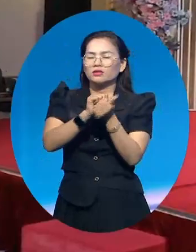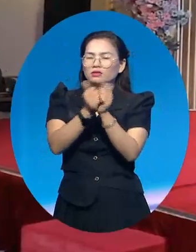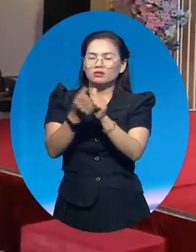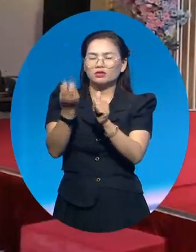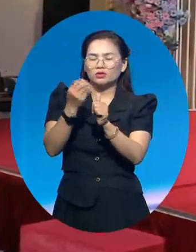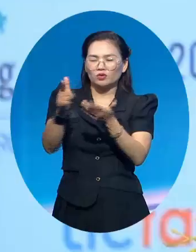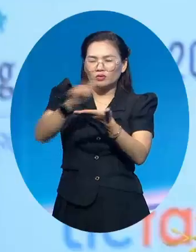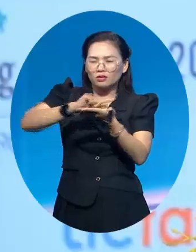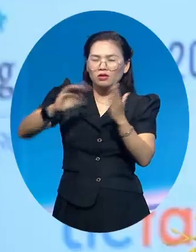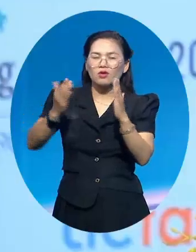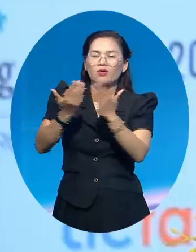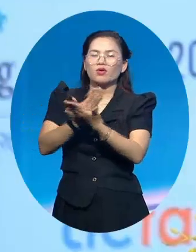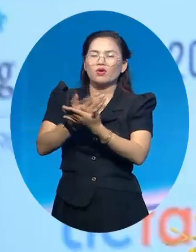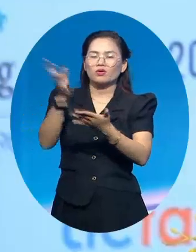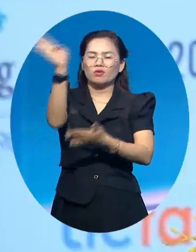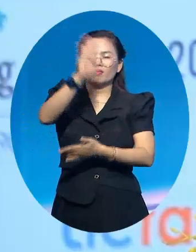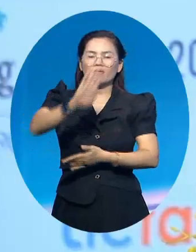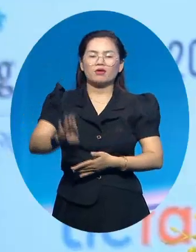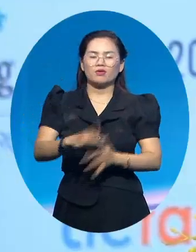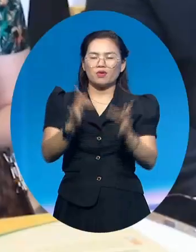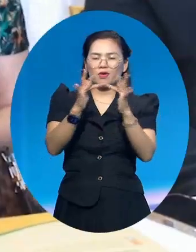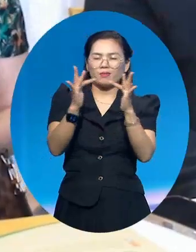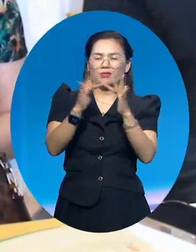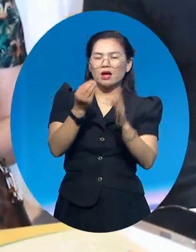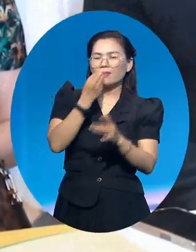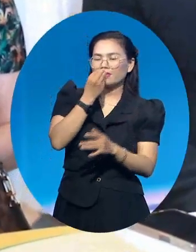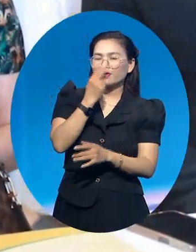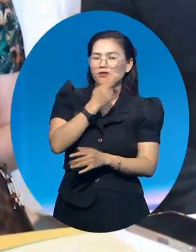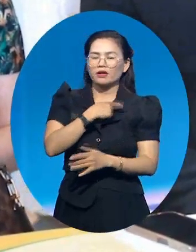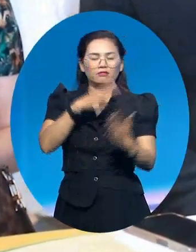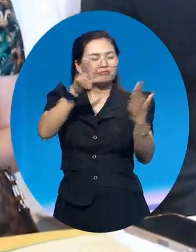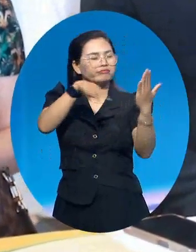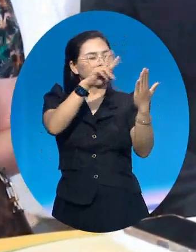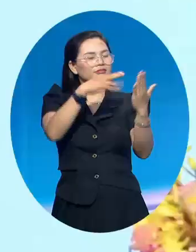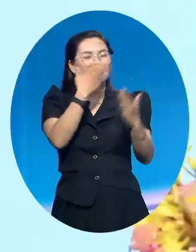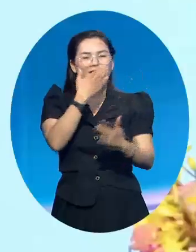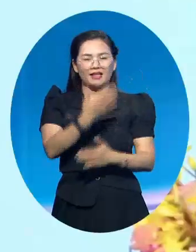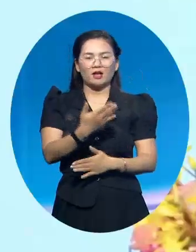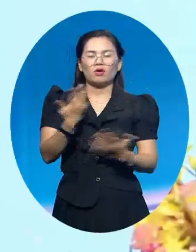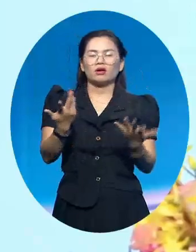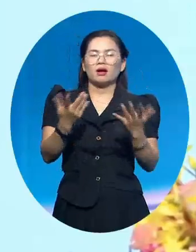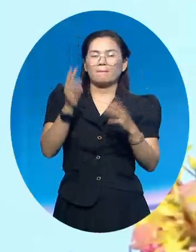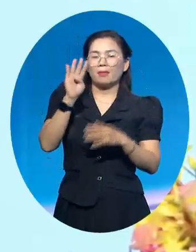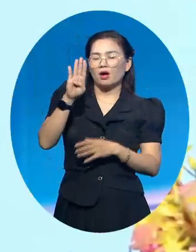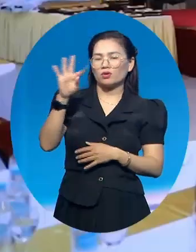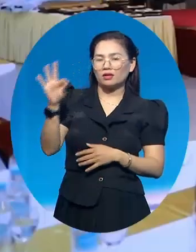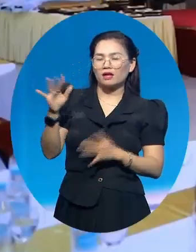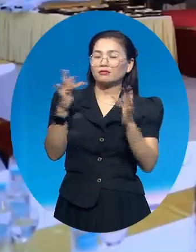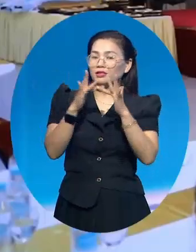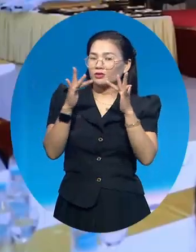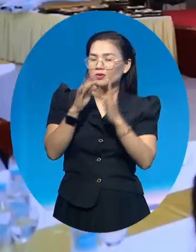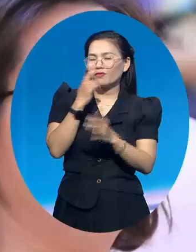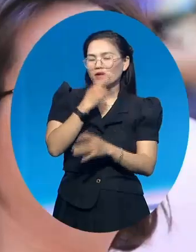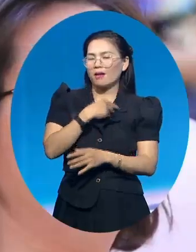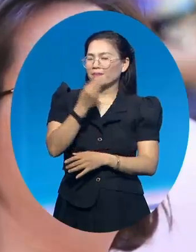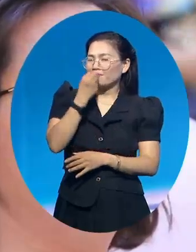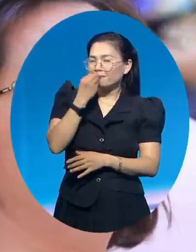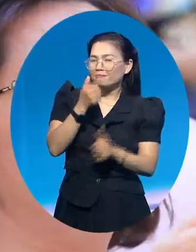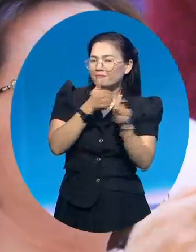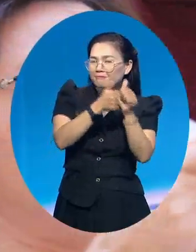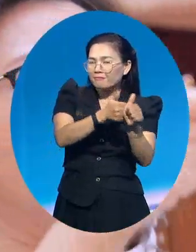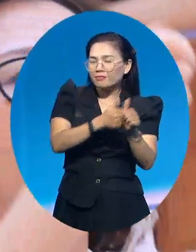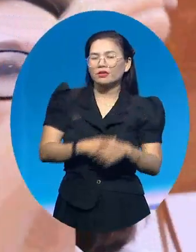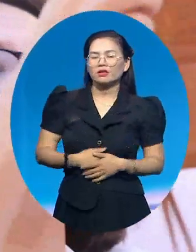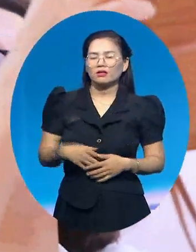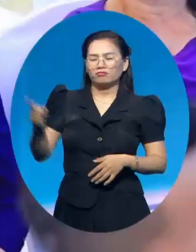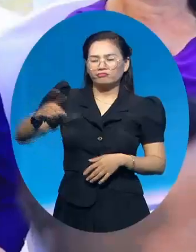sở dữ liệu đó thành bản đồ trực tuyến ẩm thực Việt Nam và bảo tàng trực tuyến ẩm thực Việt Nam. Các sản phẩm của đề án sẽ góp phần tạo